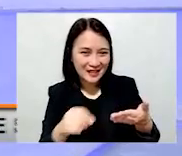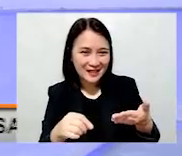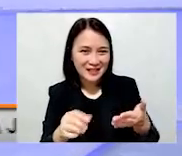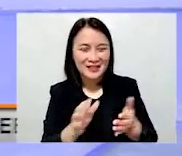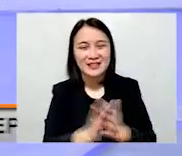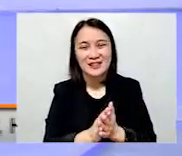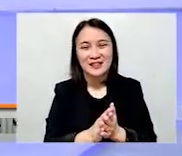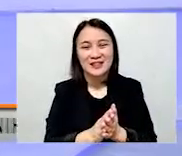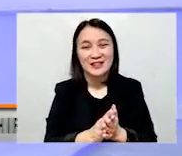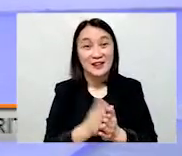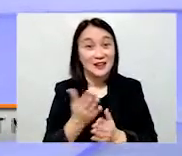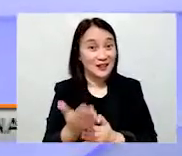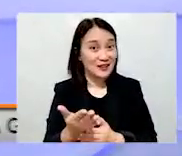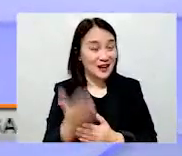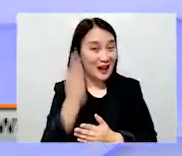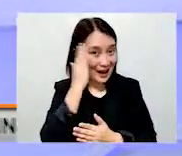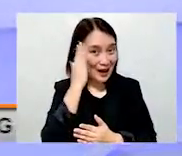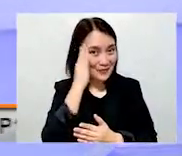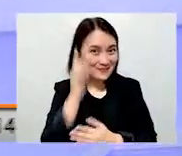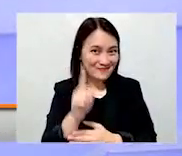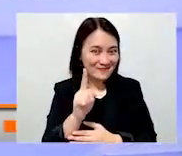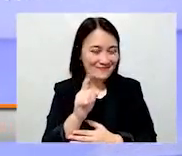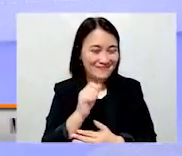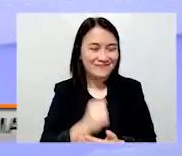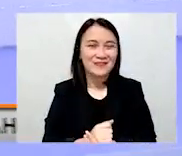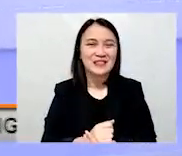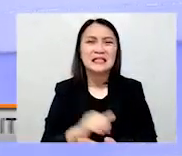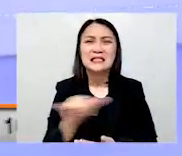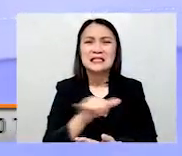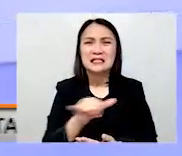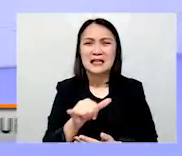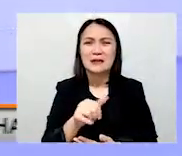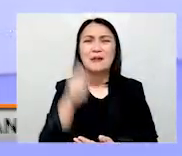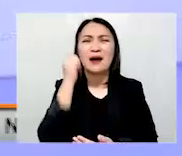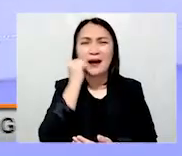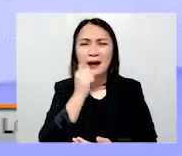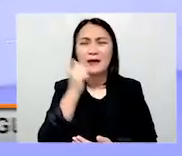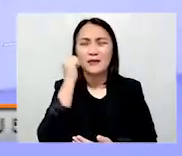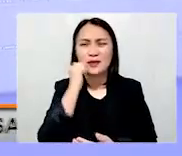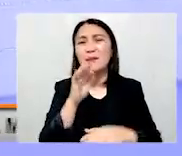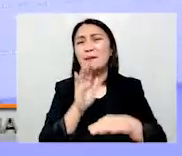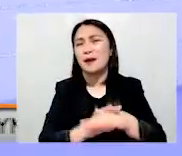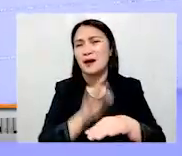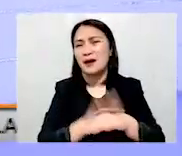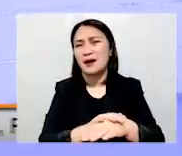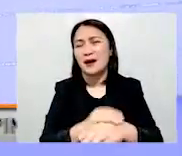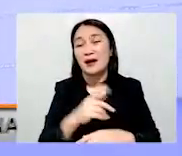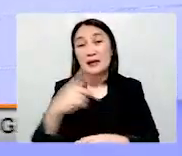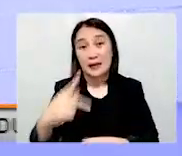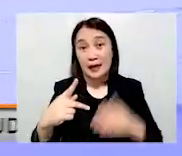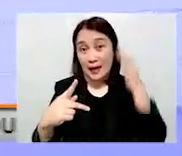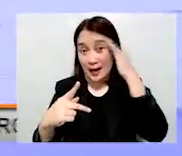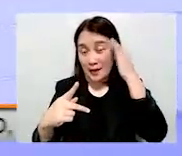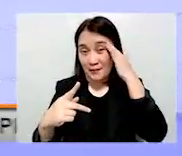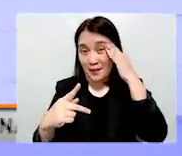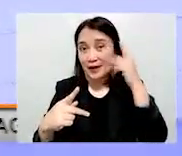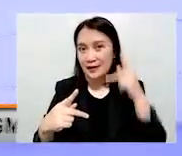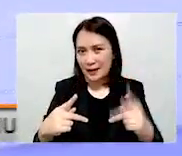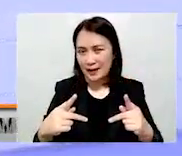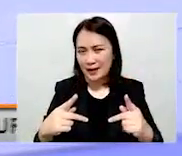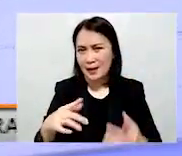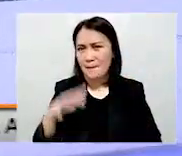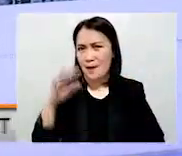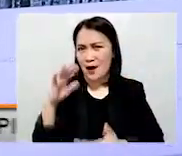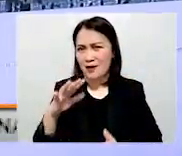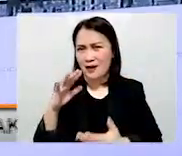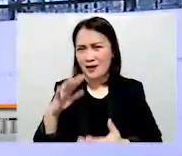kapatid, knows nyo na. Parang gaya lang po ng araw-araw na naming paalala na ang K-alaman ay